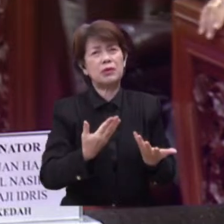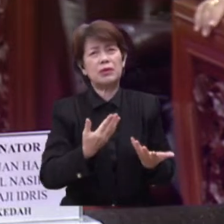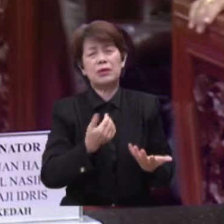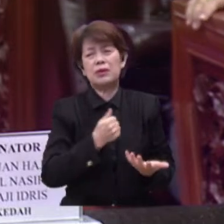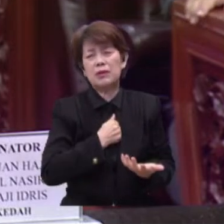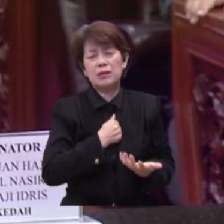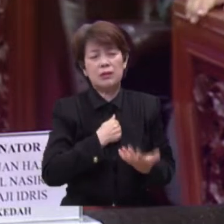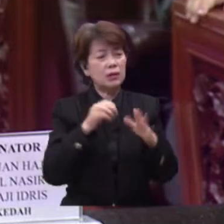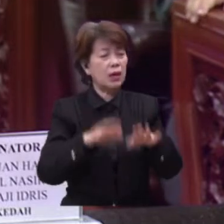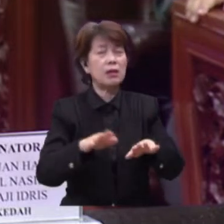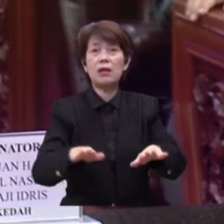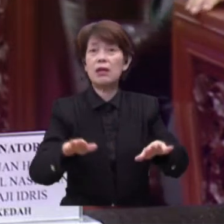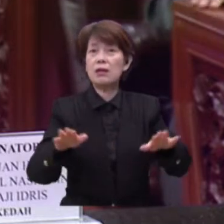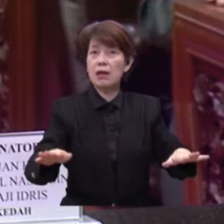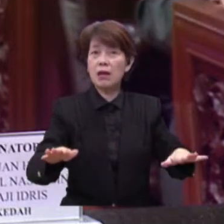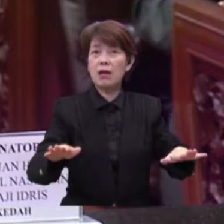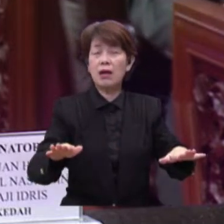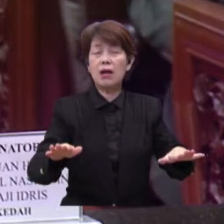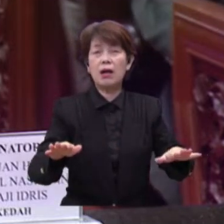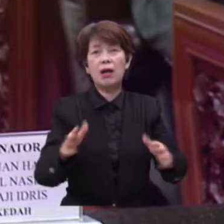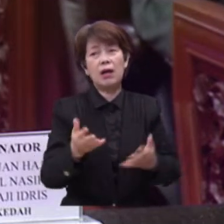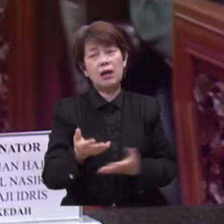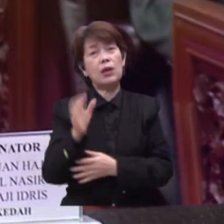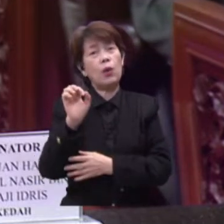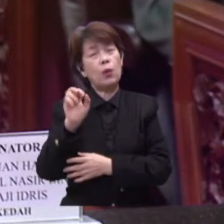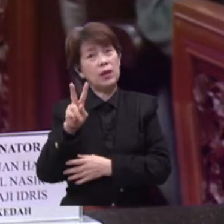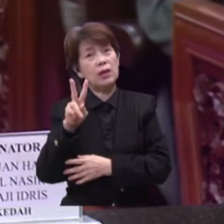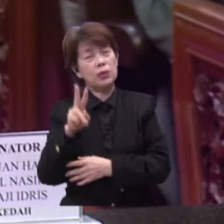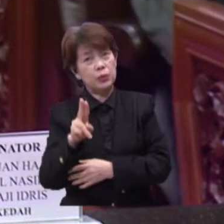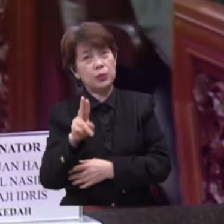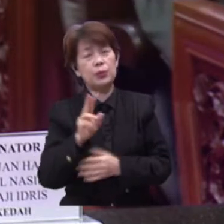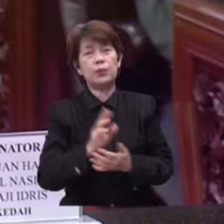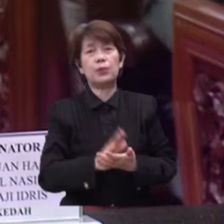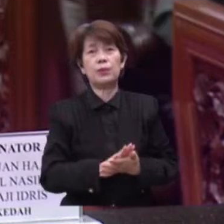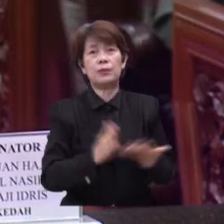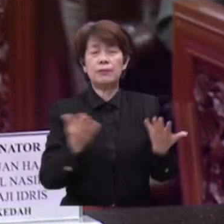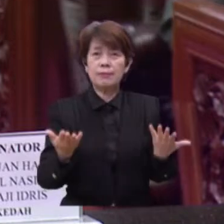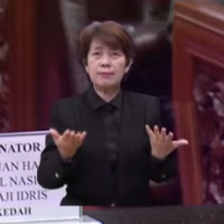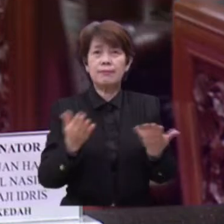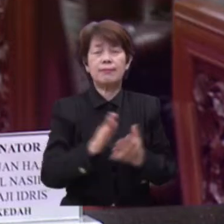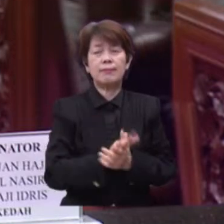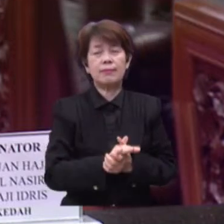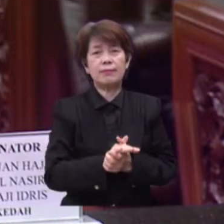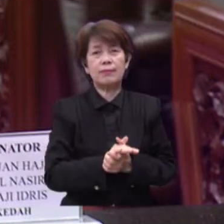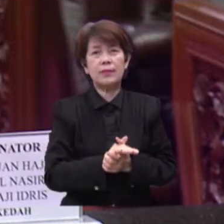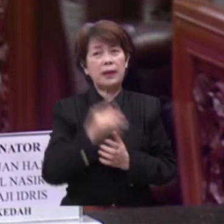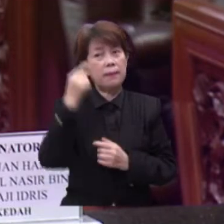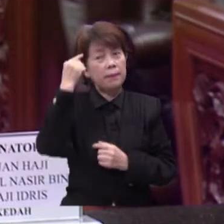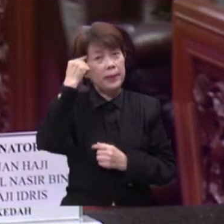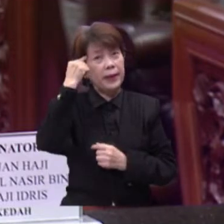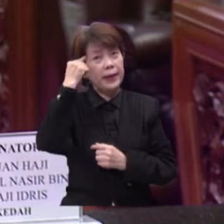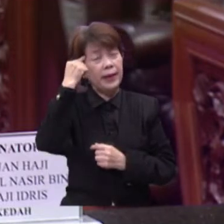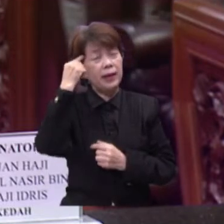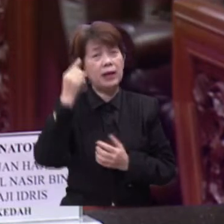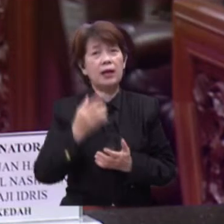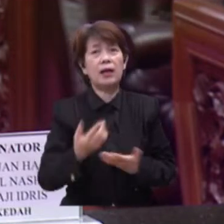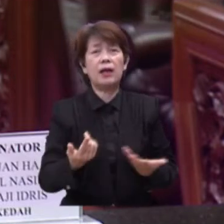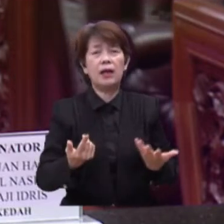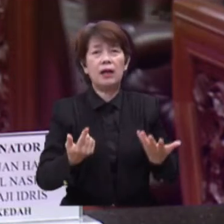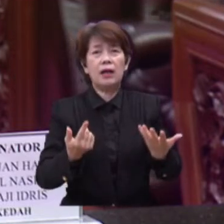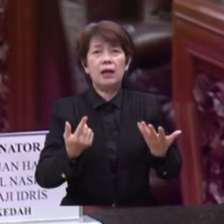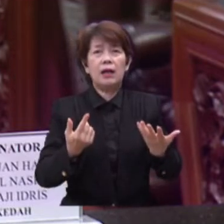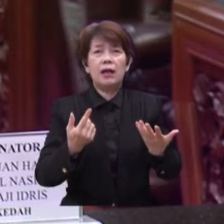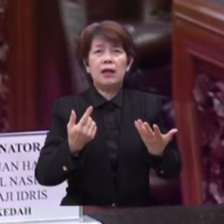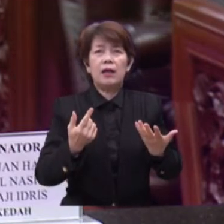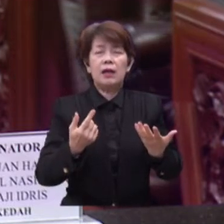kanak-kanak ataupun seorang orang kurang Payah orang kurang upaya mental ia menjadi persoalan